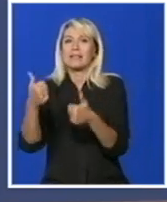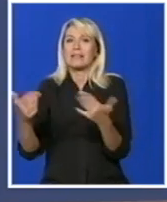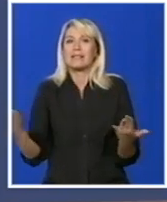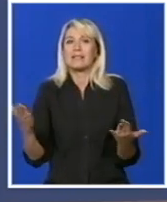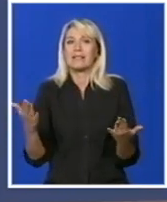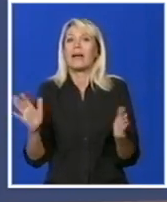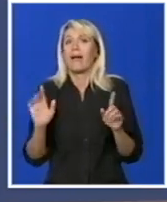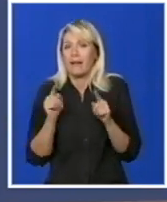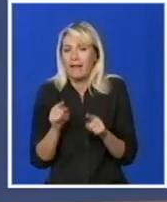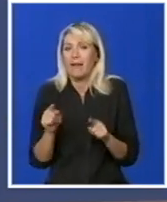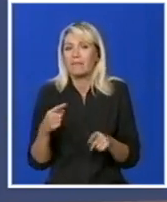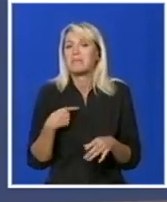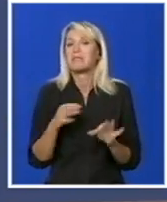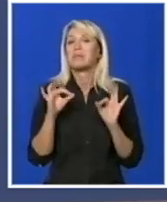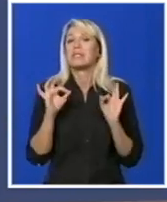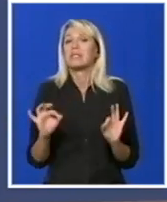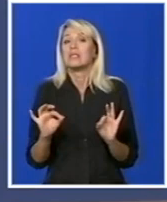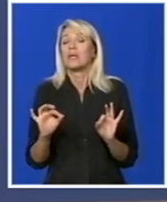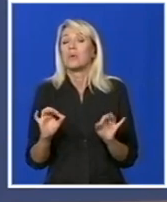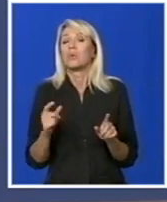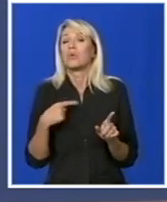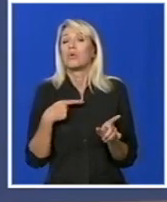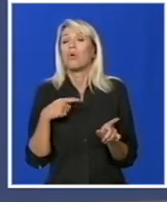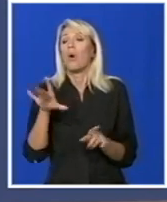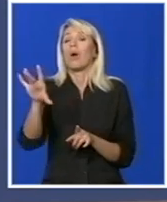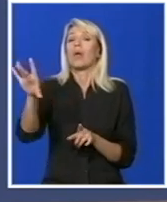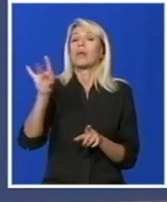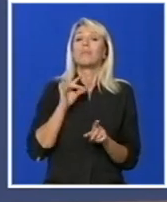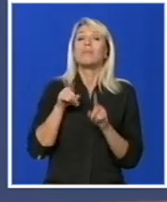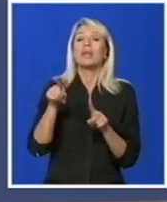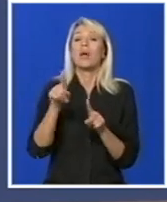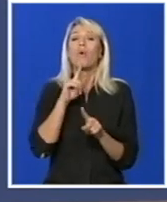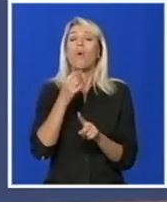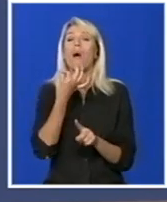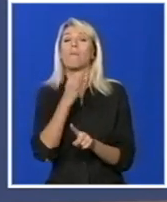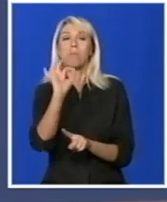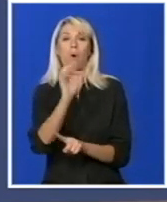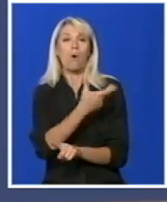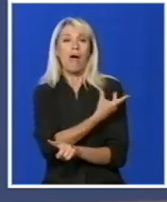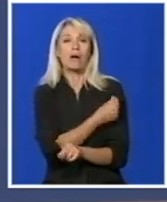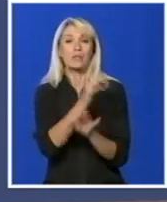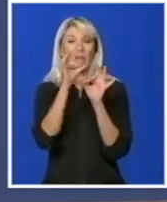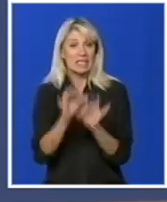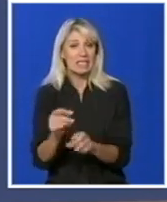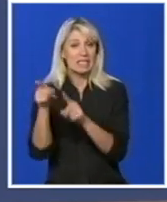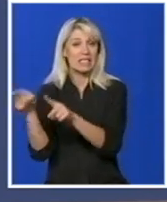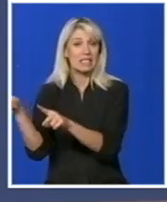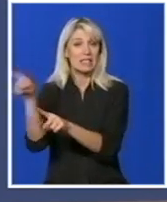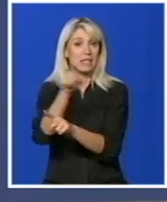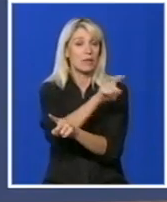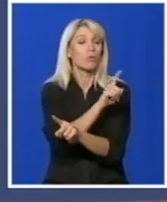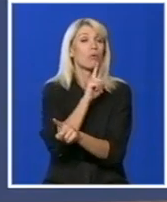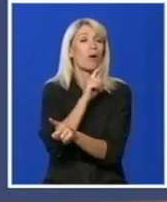onda biti na onoj strani gde je to postignuto i gde smo sigurni da su ti podaci